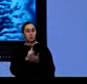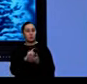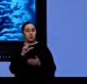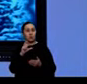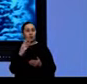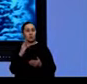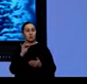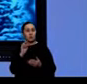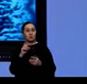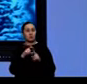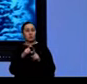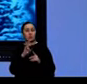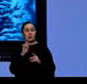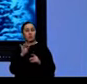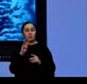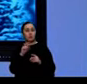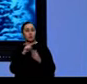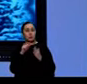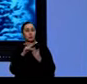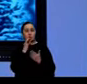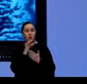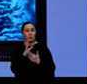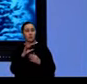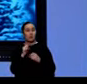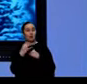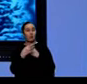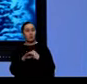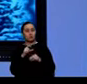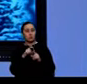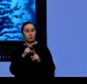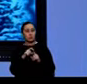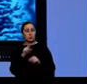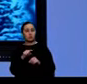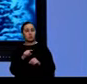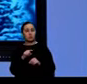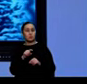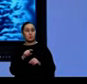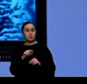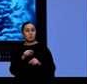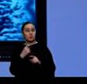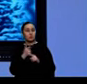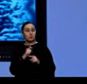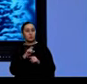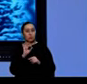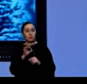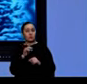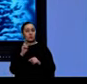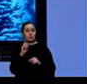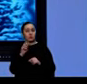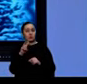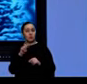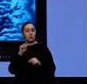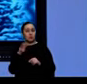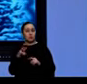Albatta, eshik so'zi nima so'rog'iga javob bo'ladi? Va oxirgi so'z juda to'g'ri,